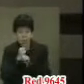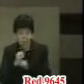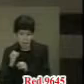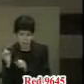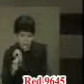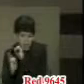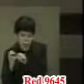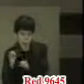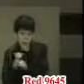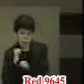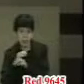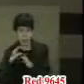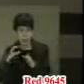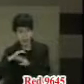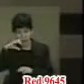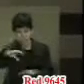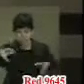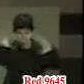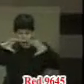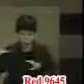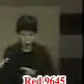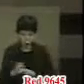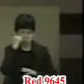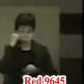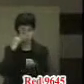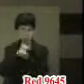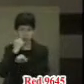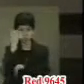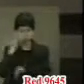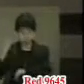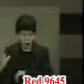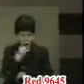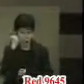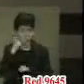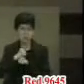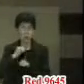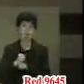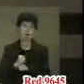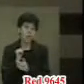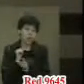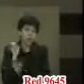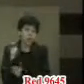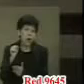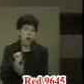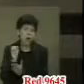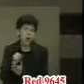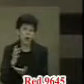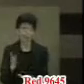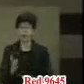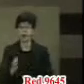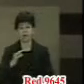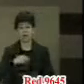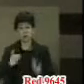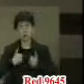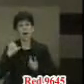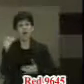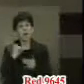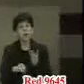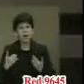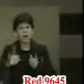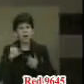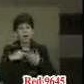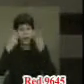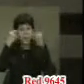ดมเข้าไปยึดสนามทำเนียบทำอะไรต่างๆนั้นยึดโทรทัศน์นั้นเป็นคนทำถูกนะครับไอ้ความผิดอยู่ที่นายกรัฐมนต